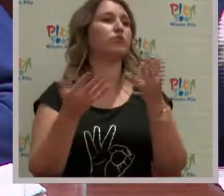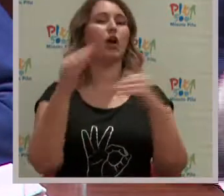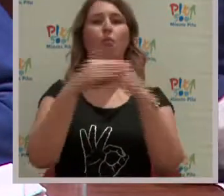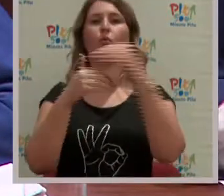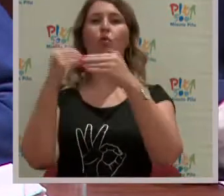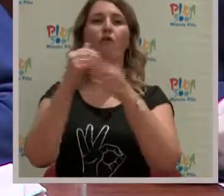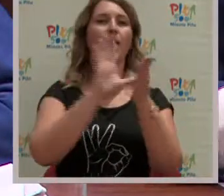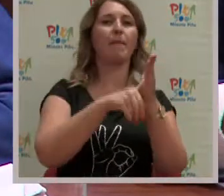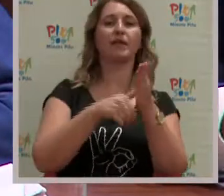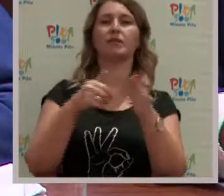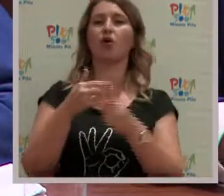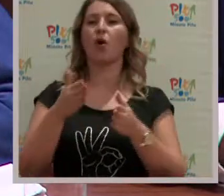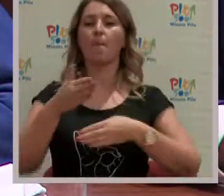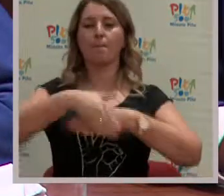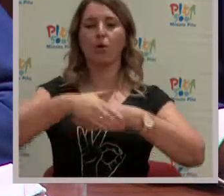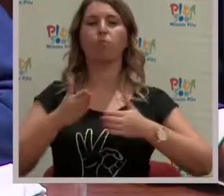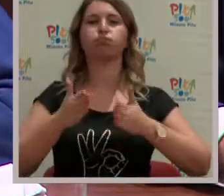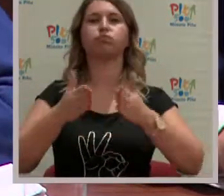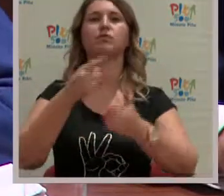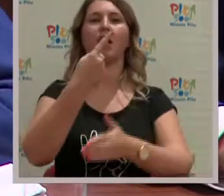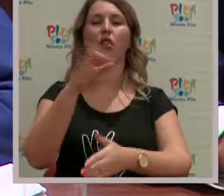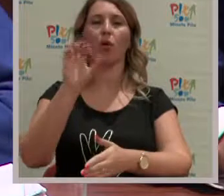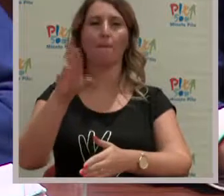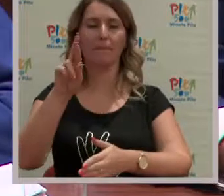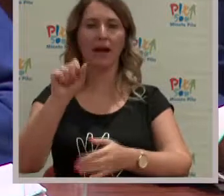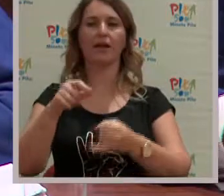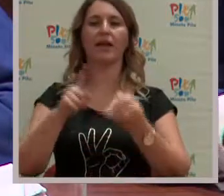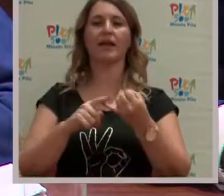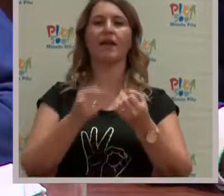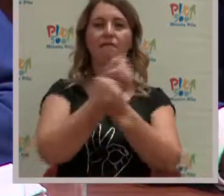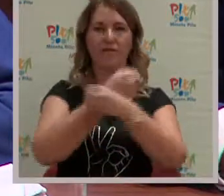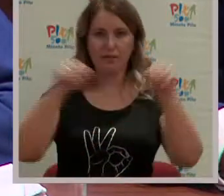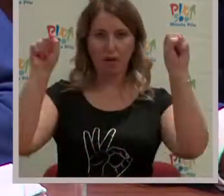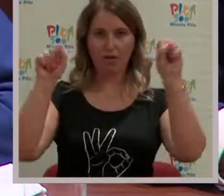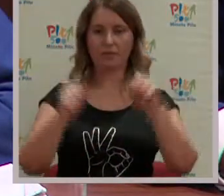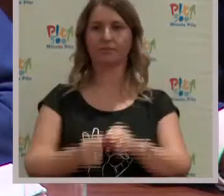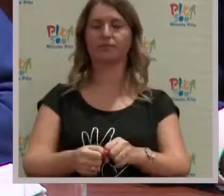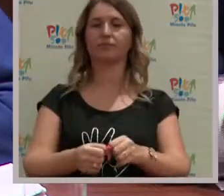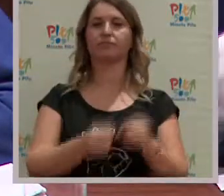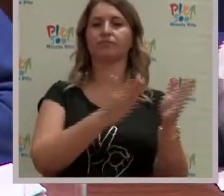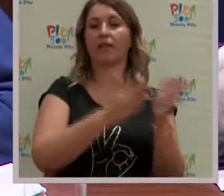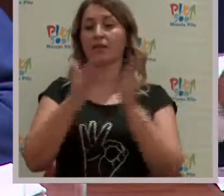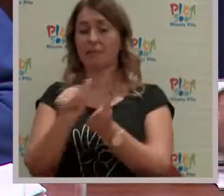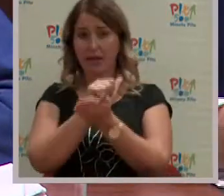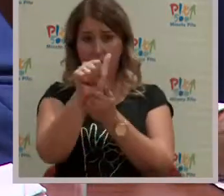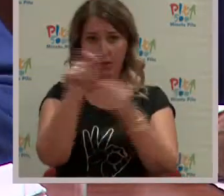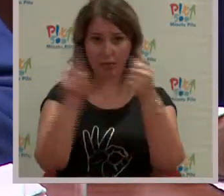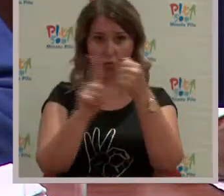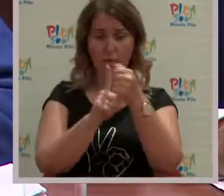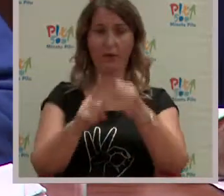miasta Piły w rejonie ulic Dobrej i Alei Wyzwolenia. Punkt 11.